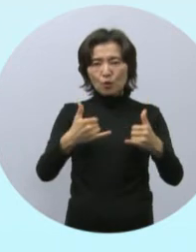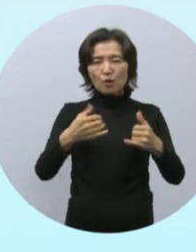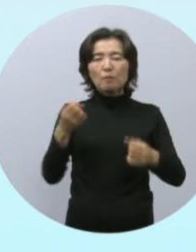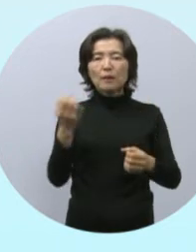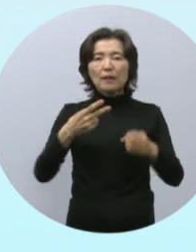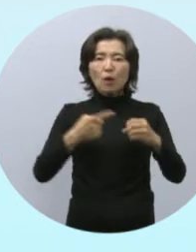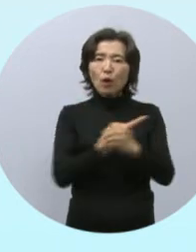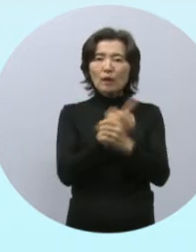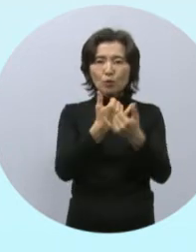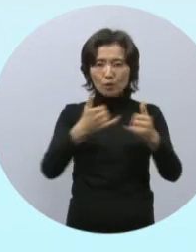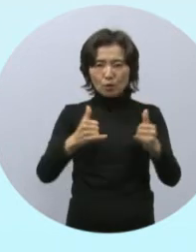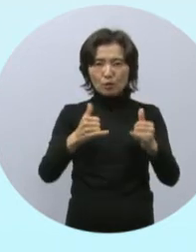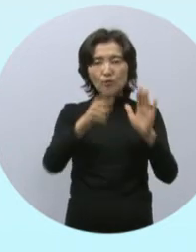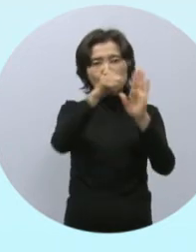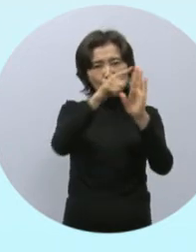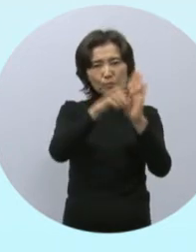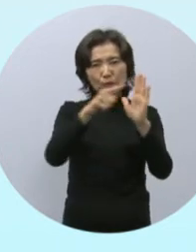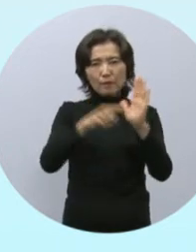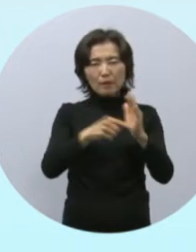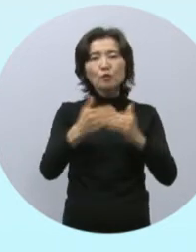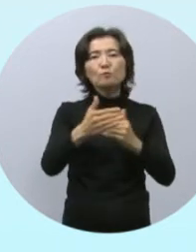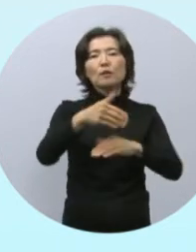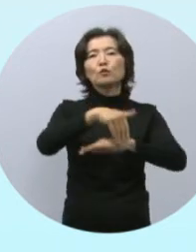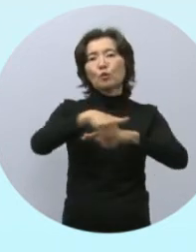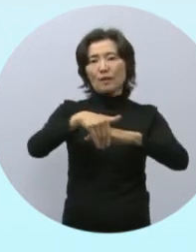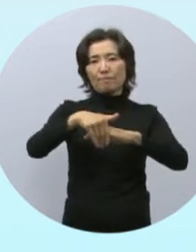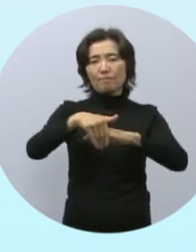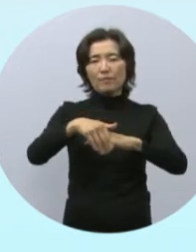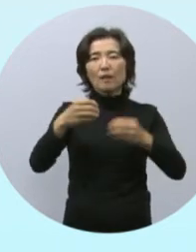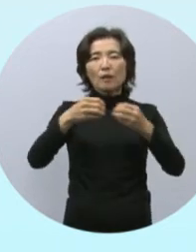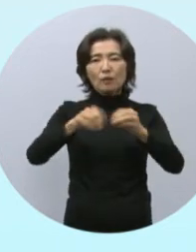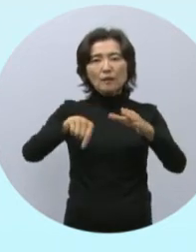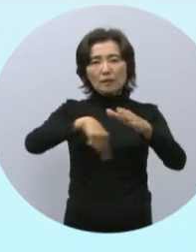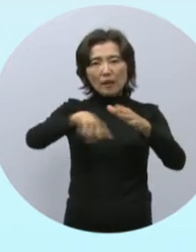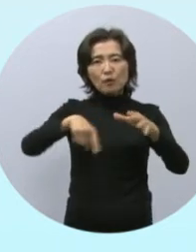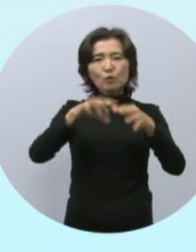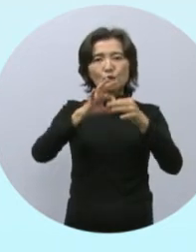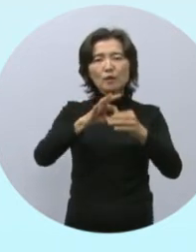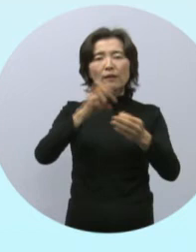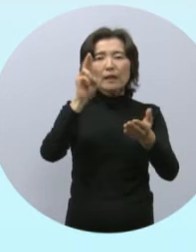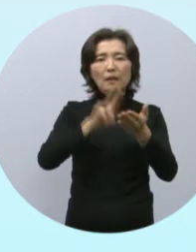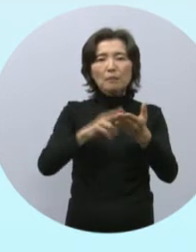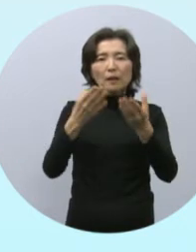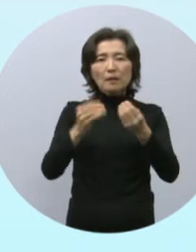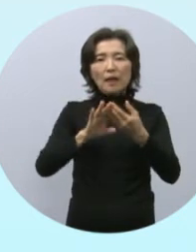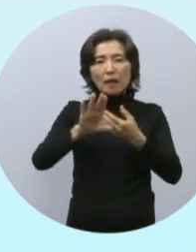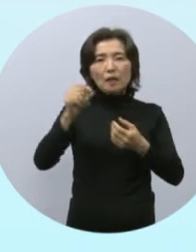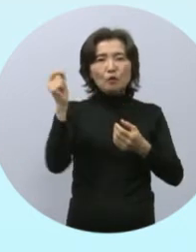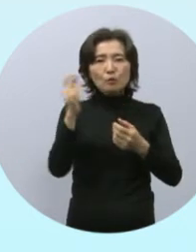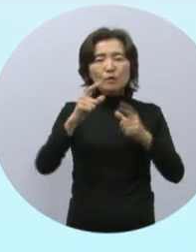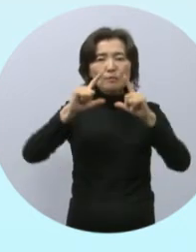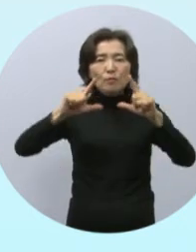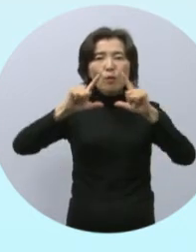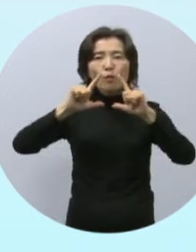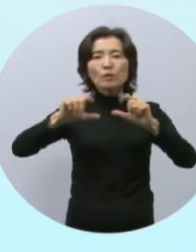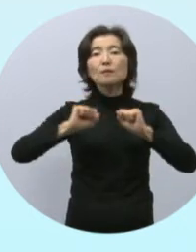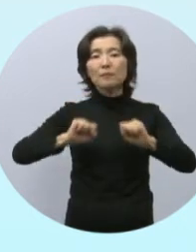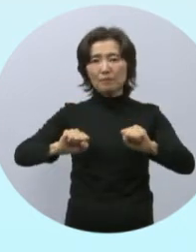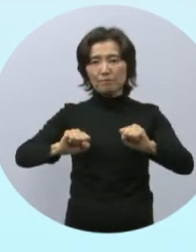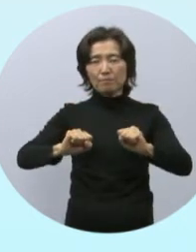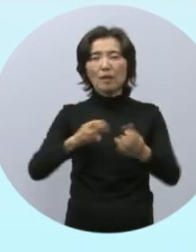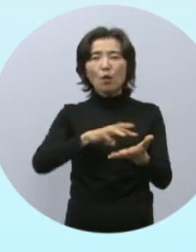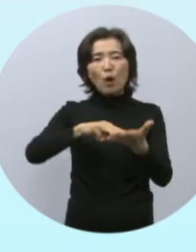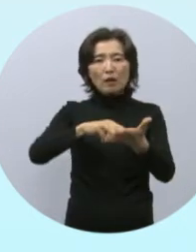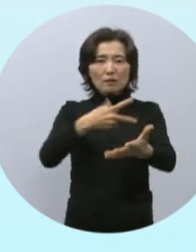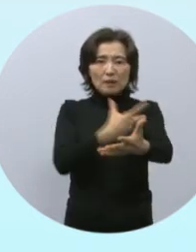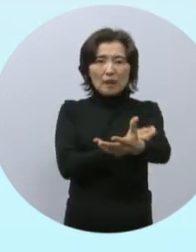以外の順で進めていく予定です。より詳細なスケジュールは決まり次第随時お知らせします。ワ